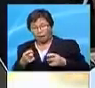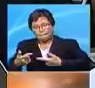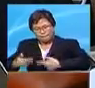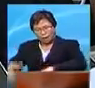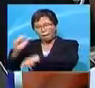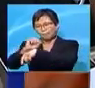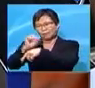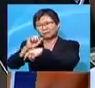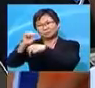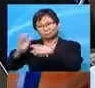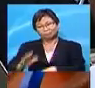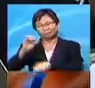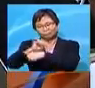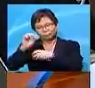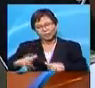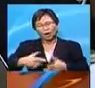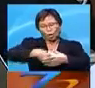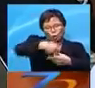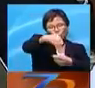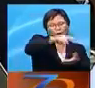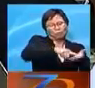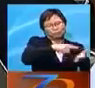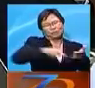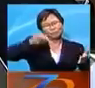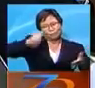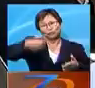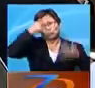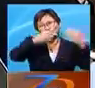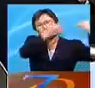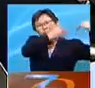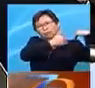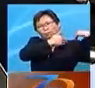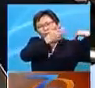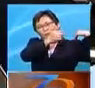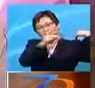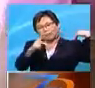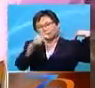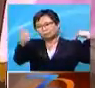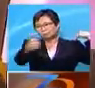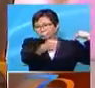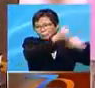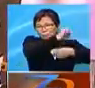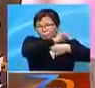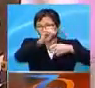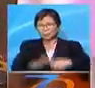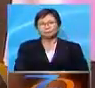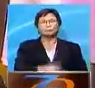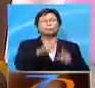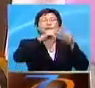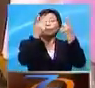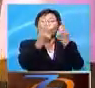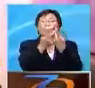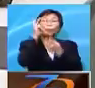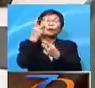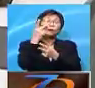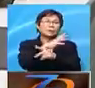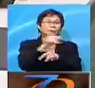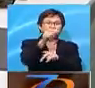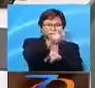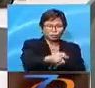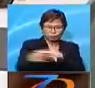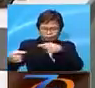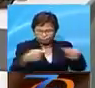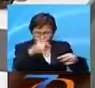pekerja mereka keluar mengundi esok untuk menunaikan hak mereka masing-masing Parti politik dan calon bertanding